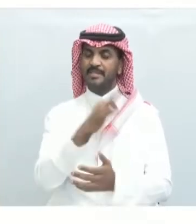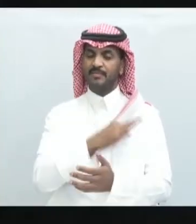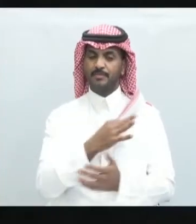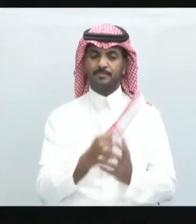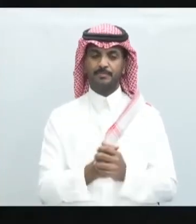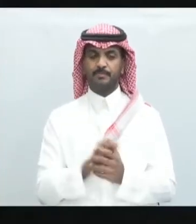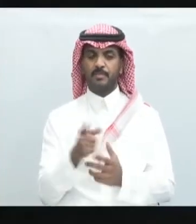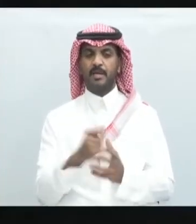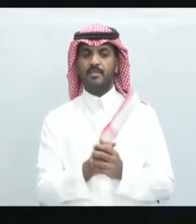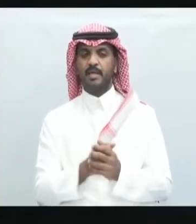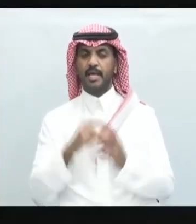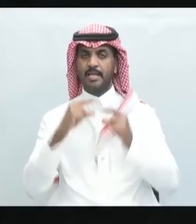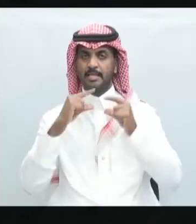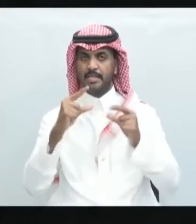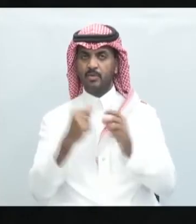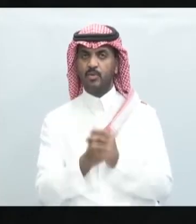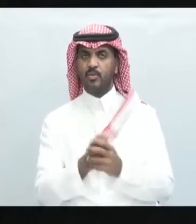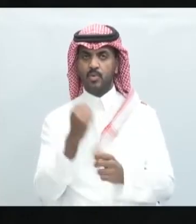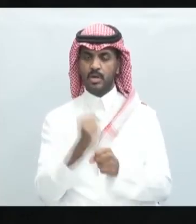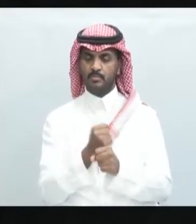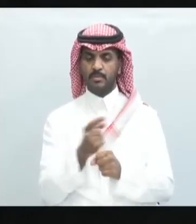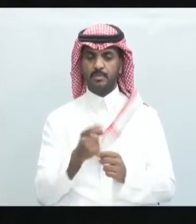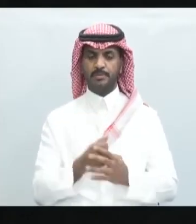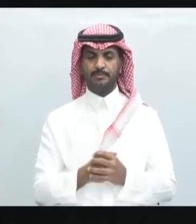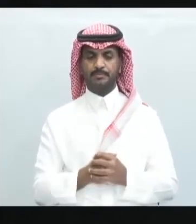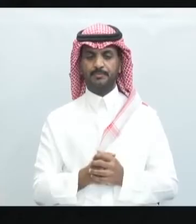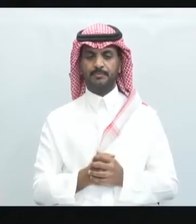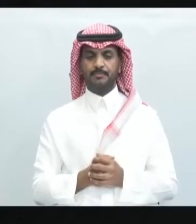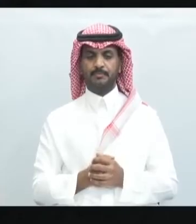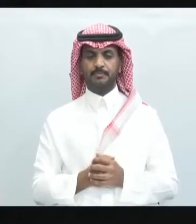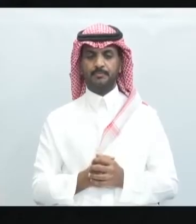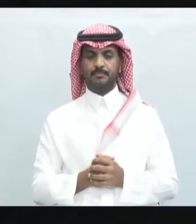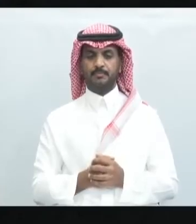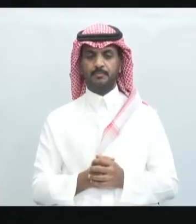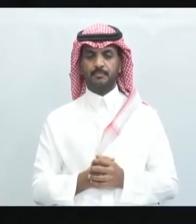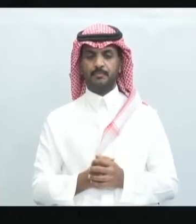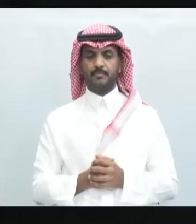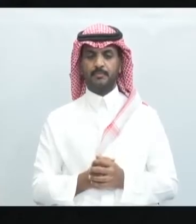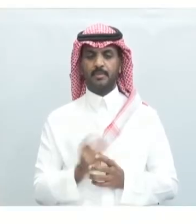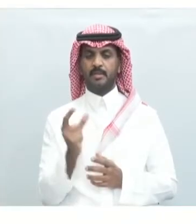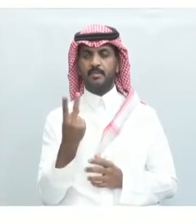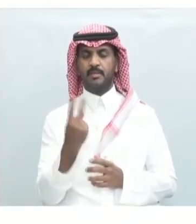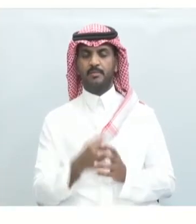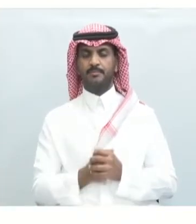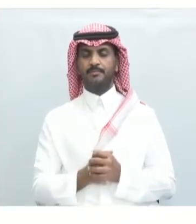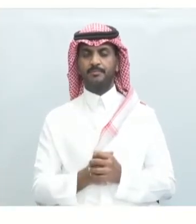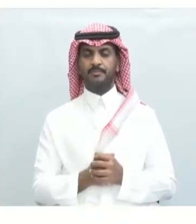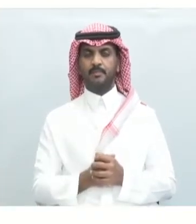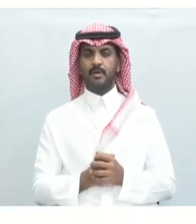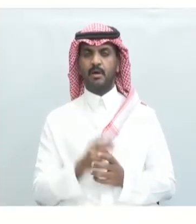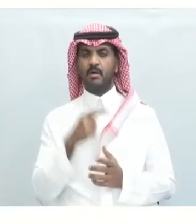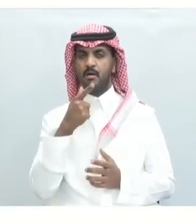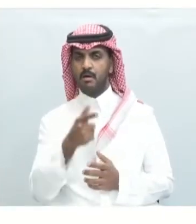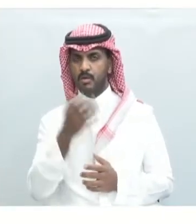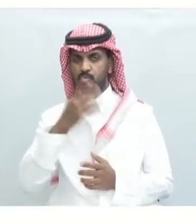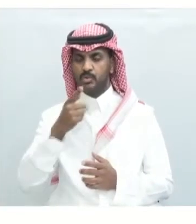من هذا الحديث ويعمل ويعمل به بعد ذلك الى الكلمه والعباره الثانيه قال النبي صلى